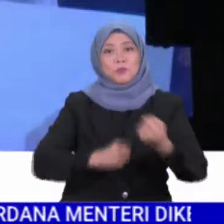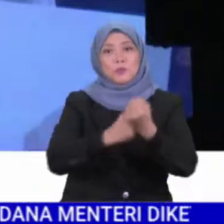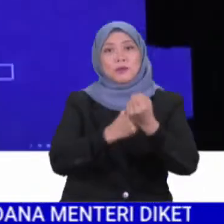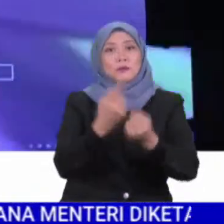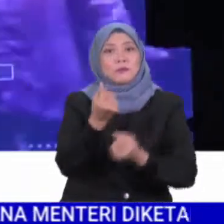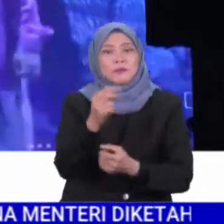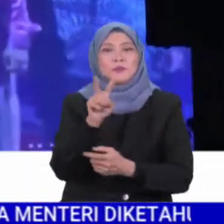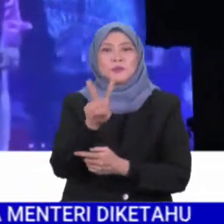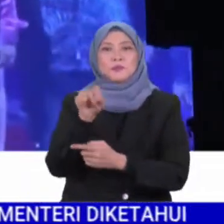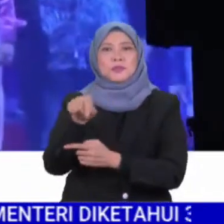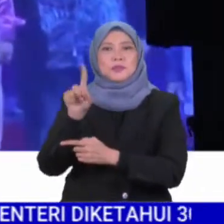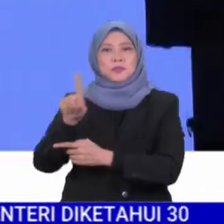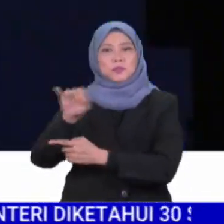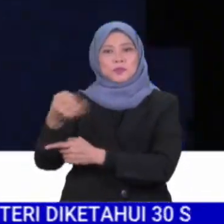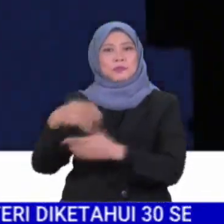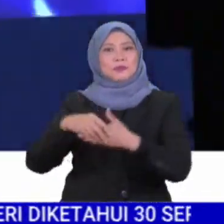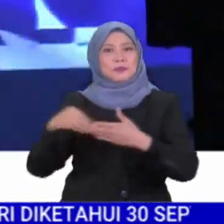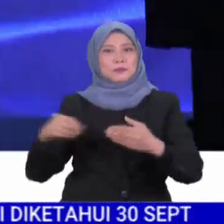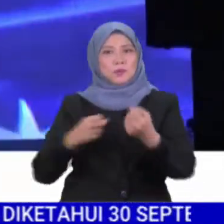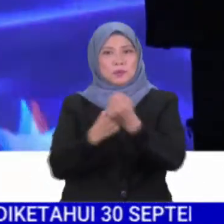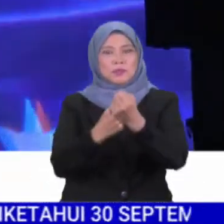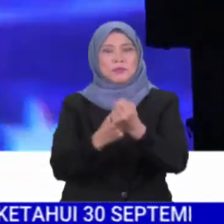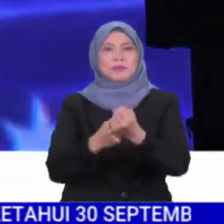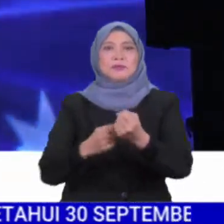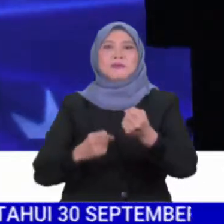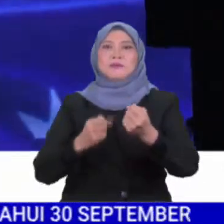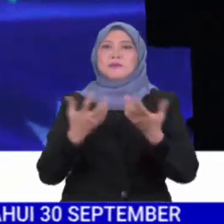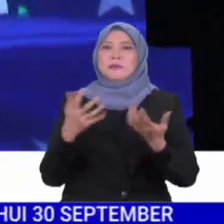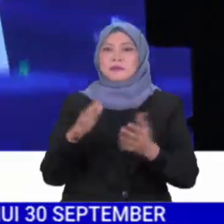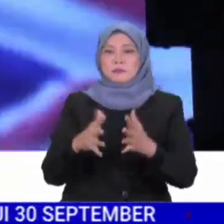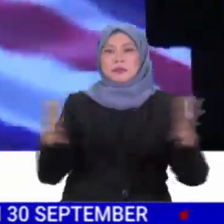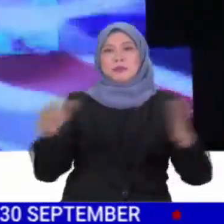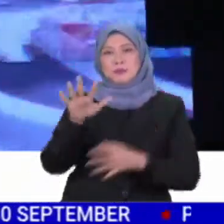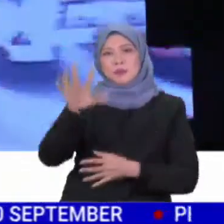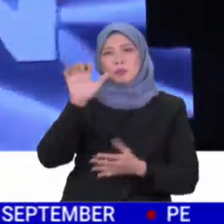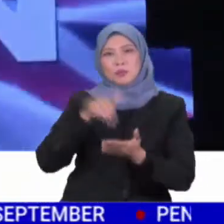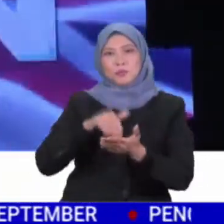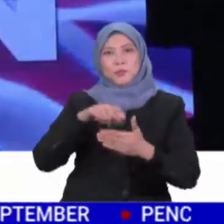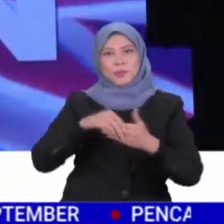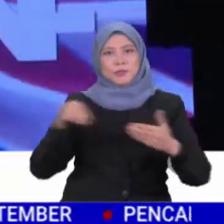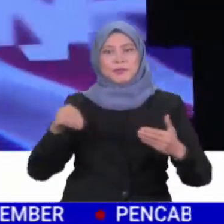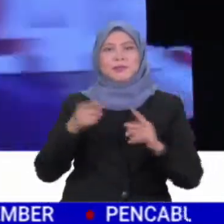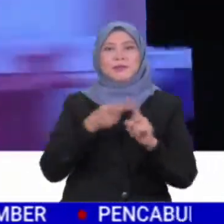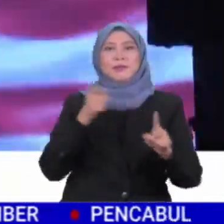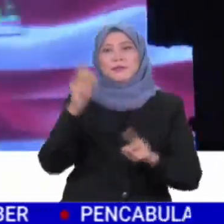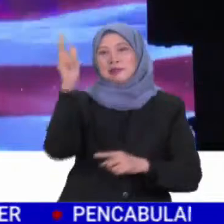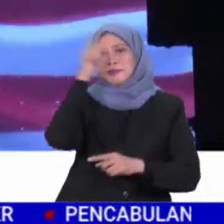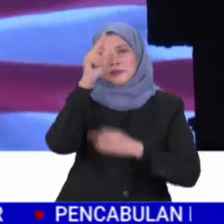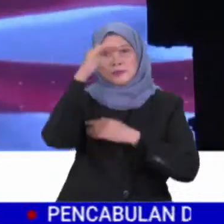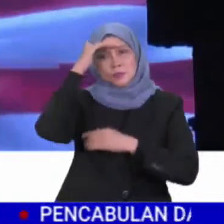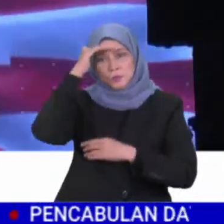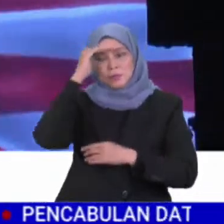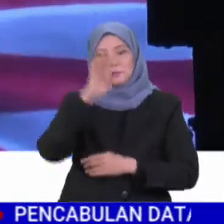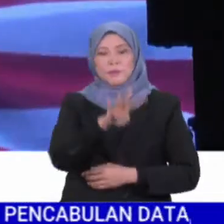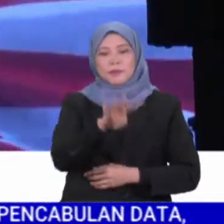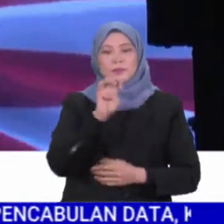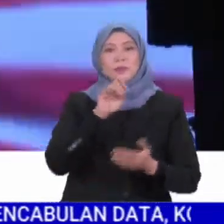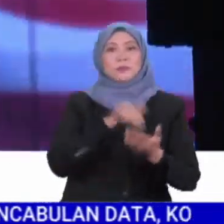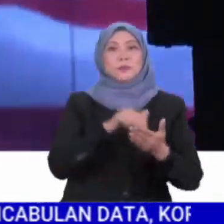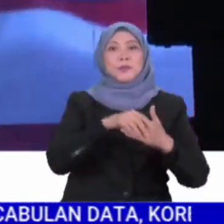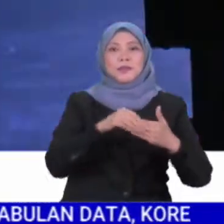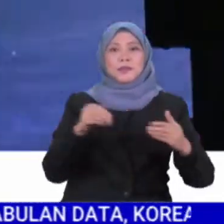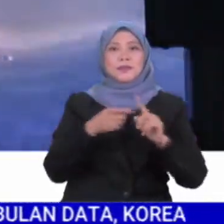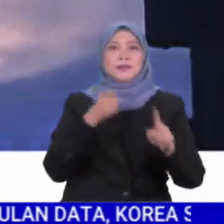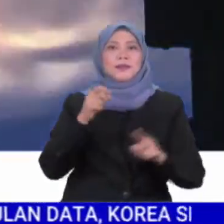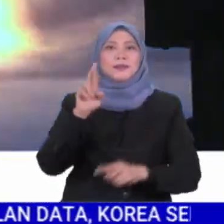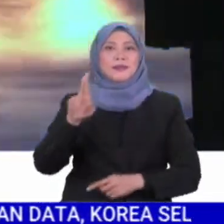berjumlah RM2.1 juta dengan penaja terbesar RM500,000 daripada Kerajaan Johor dan RM400,000 daripada